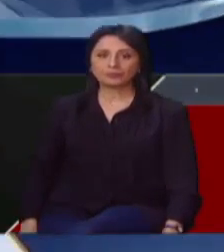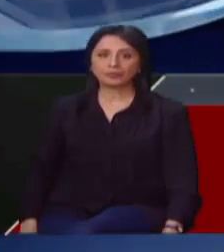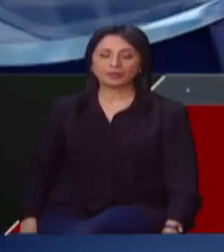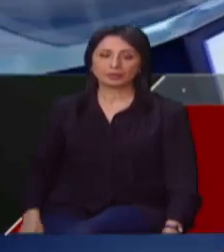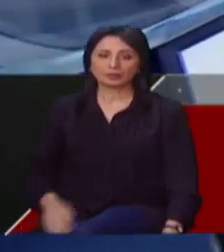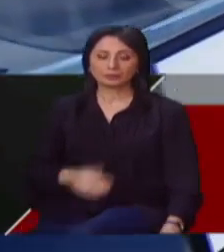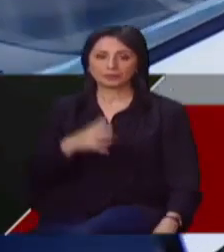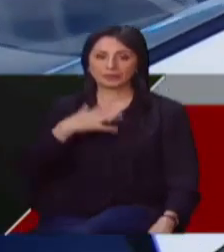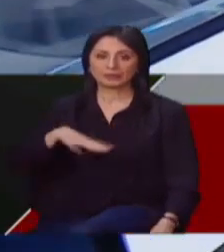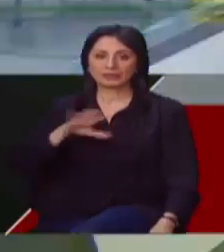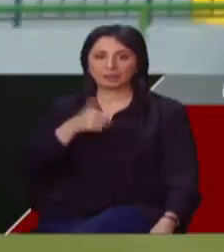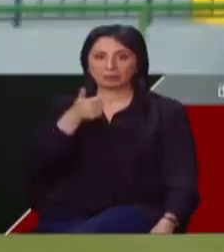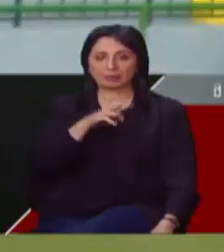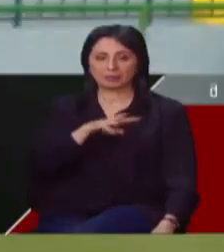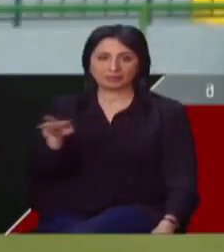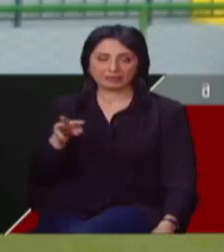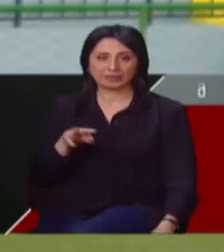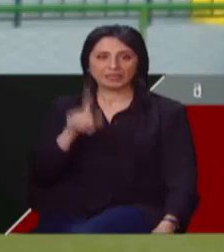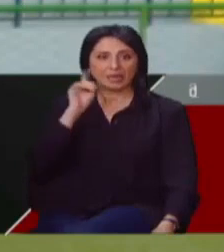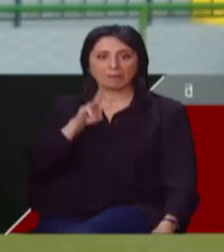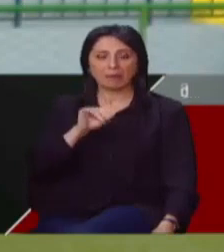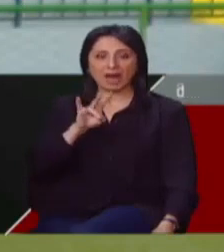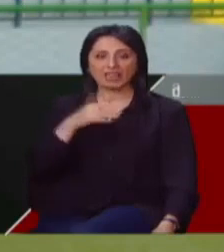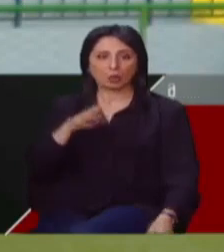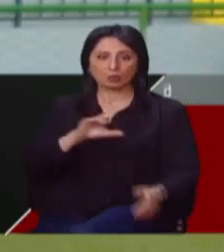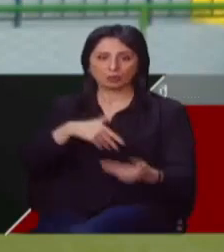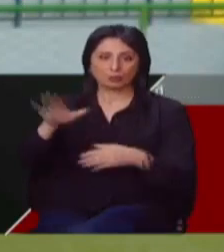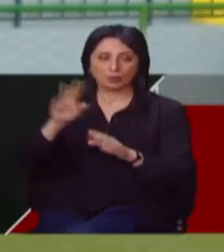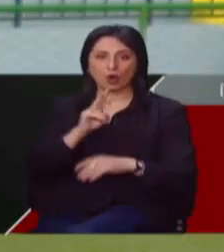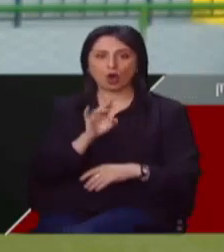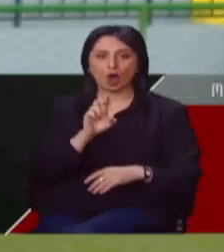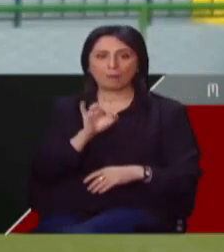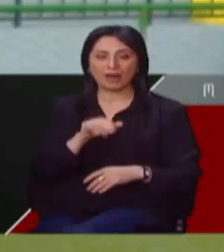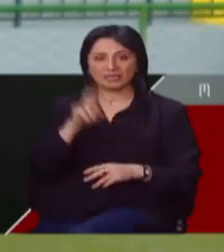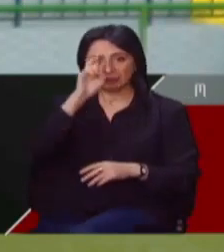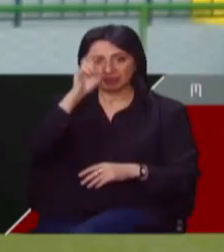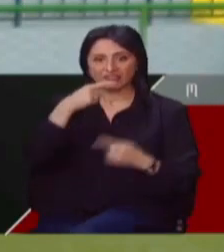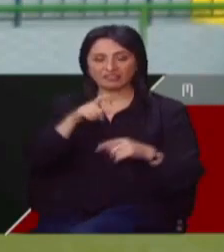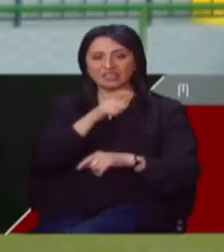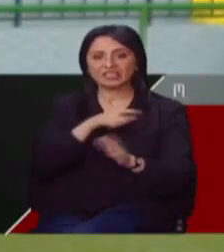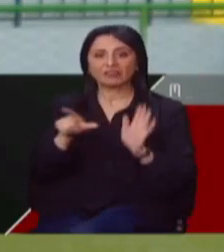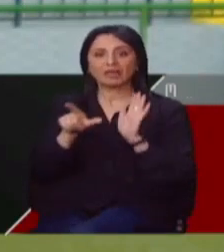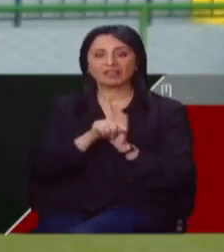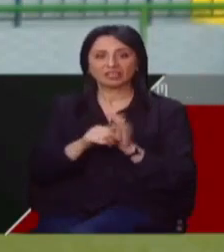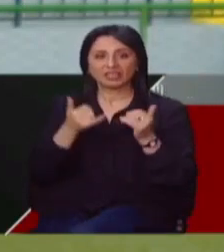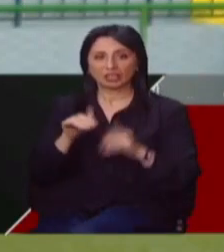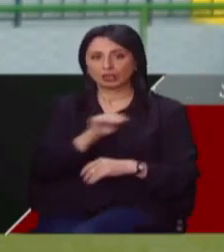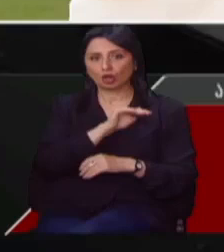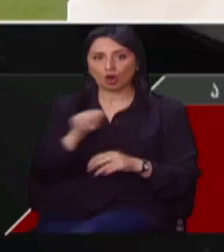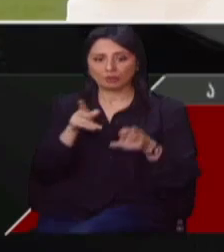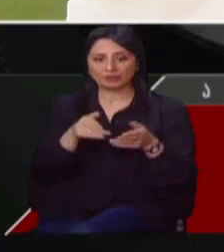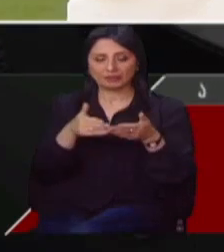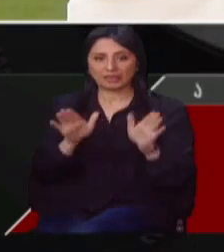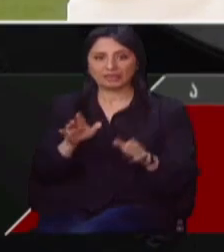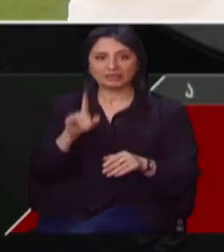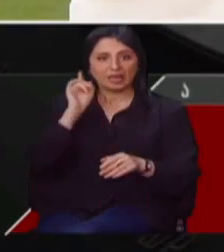დიახ, ვასილ, საქართველოს პრემიერ-მინისტრმა მარნეული უკვე დატოვა. ირაკლი კობახიძე მთავრობის სხვა წევრებთან ერთად დღეს ოფიციალურად